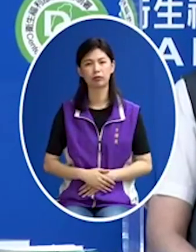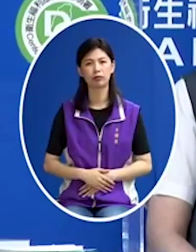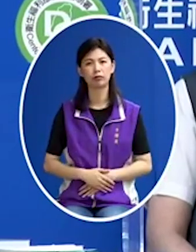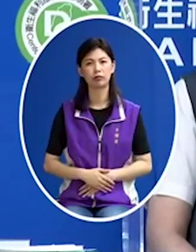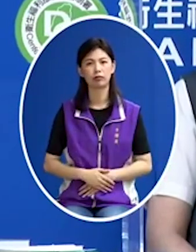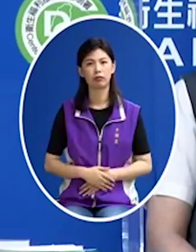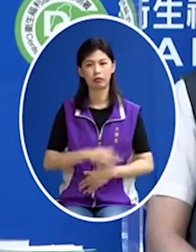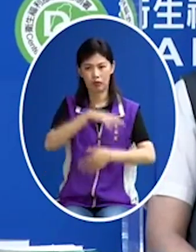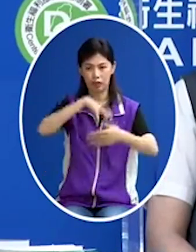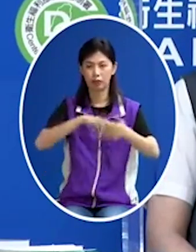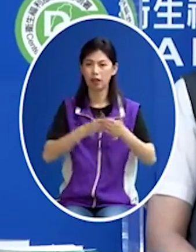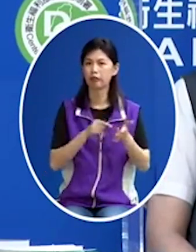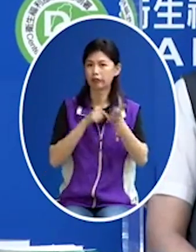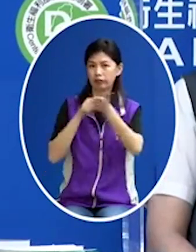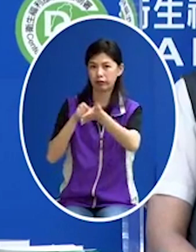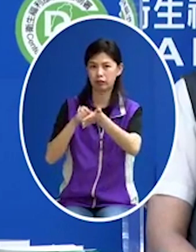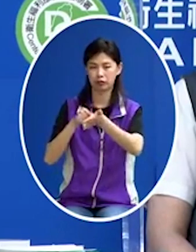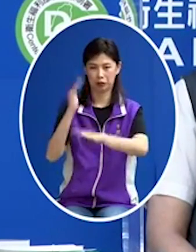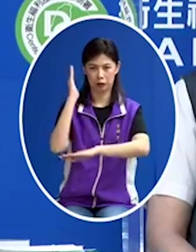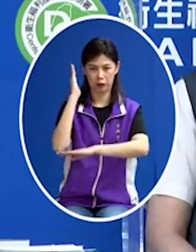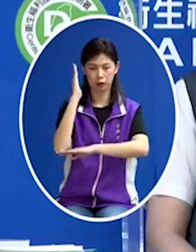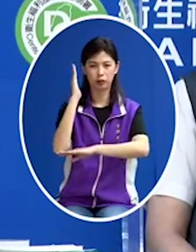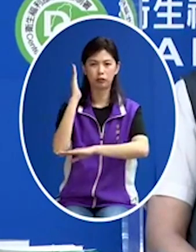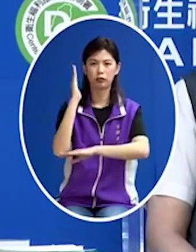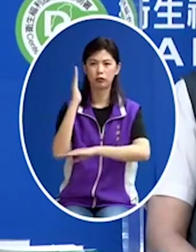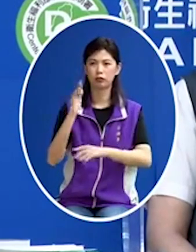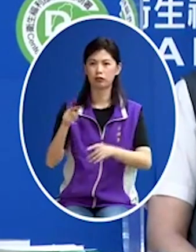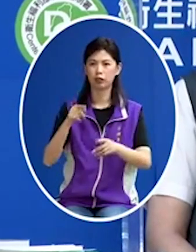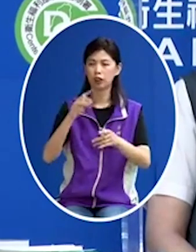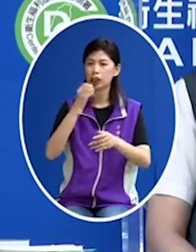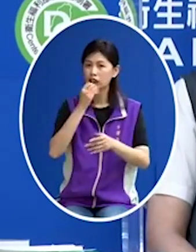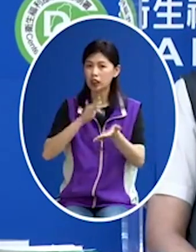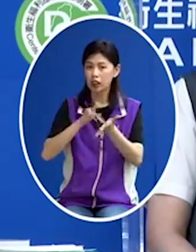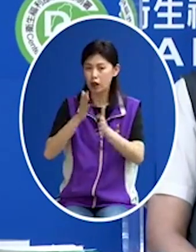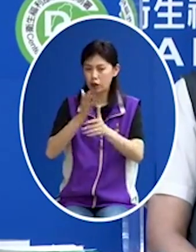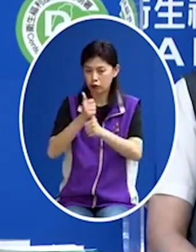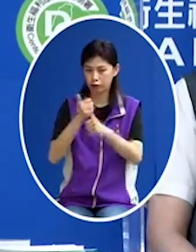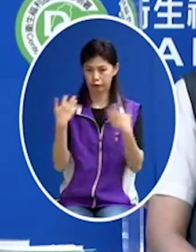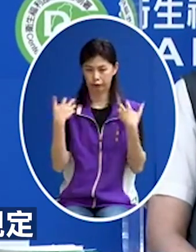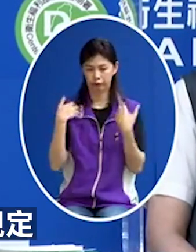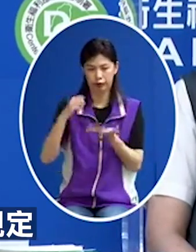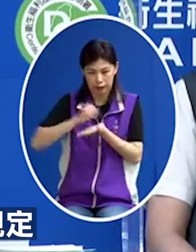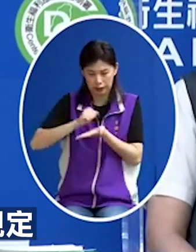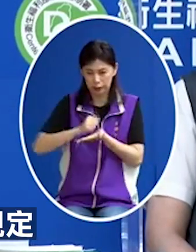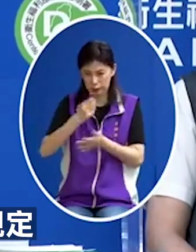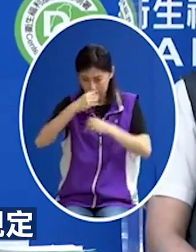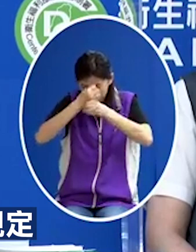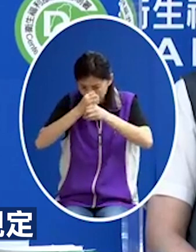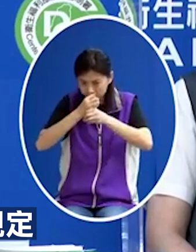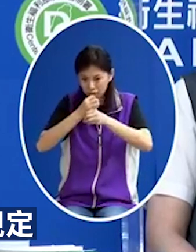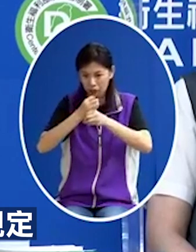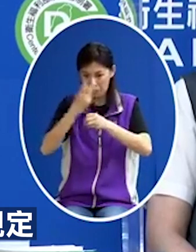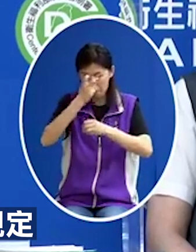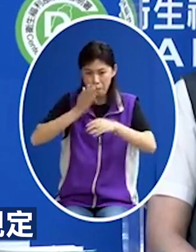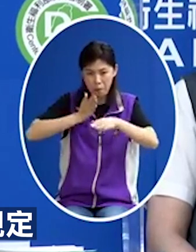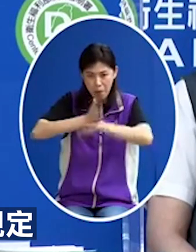里面要经过送到正式的文件，送到食药署做相关的查验登记，哦，那才能够符合我